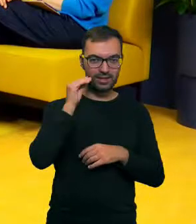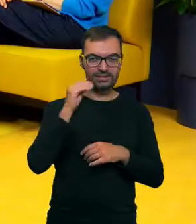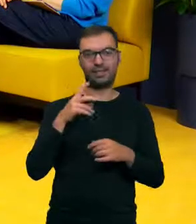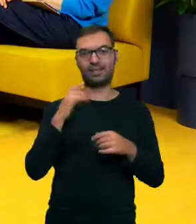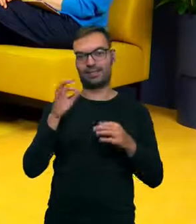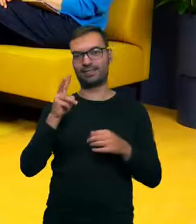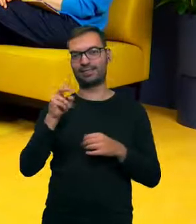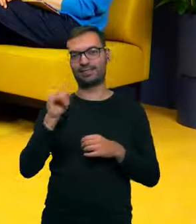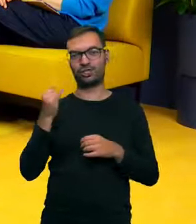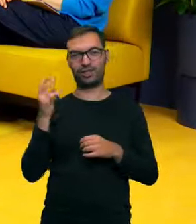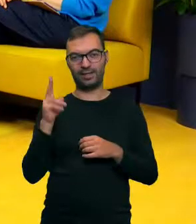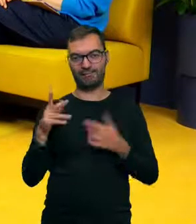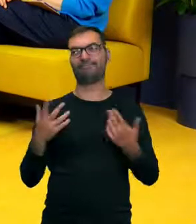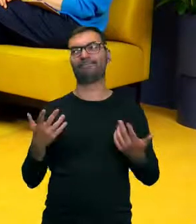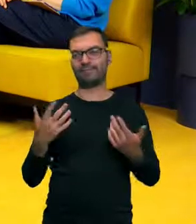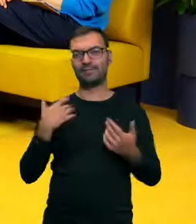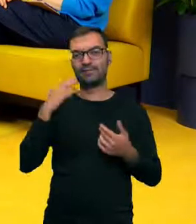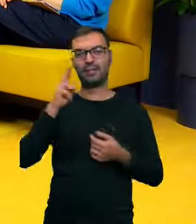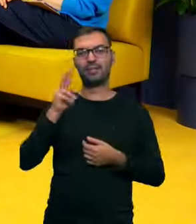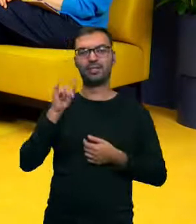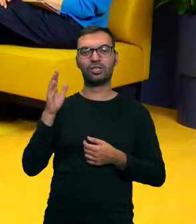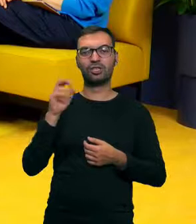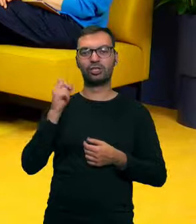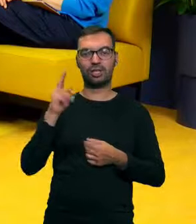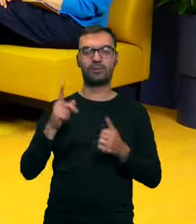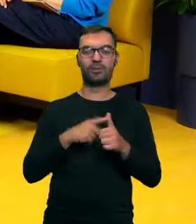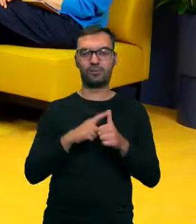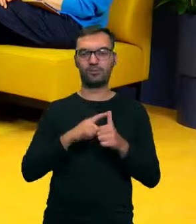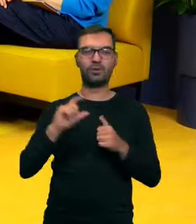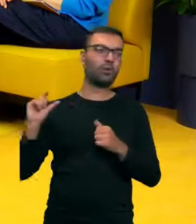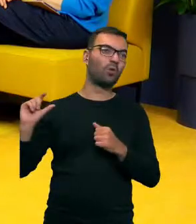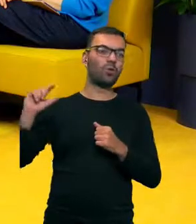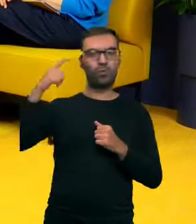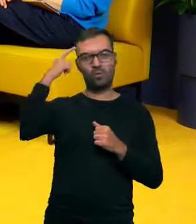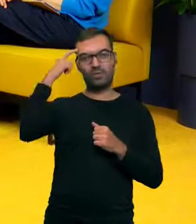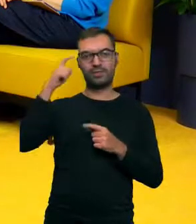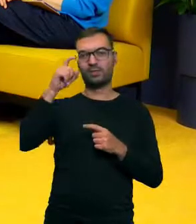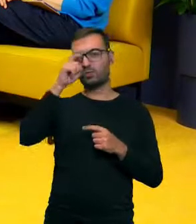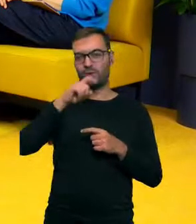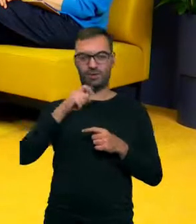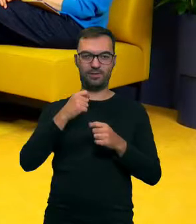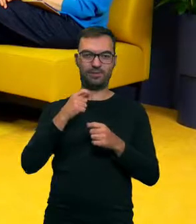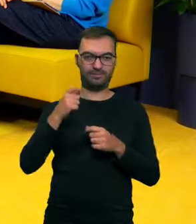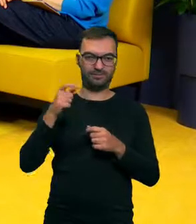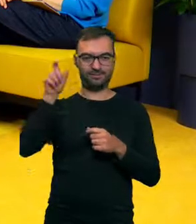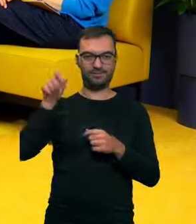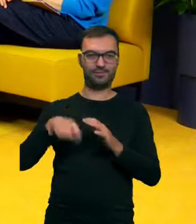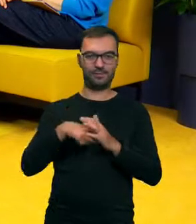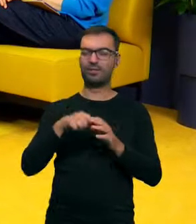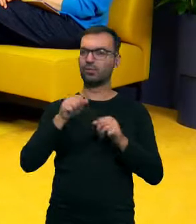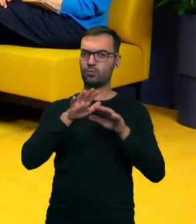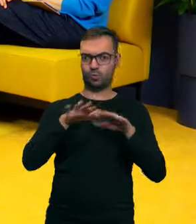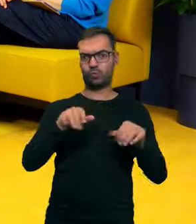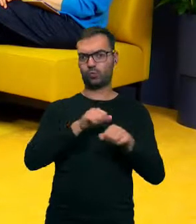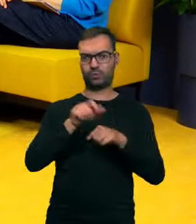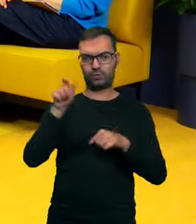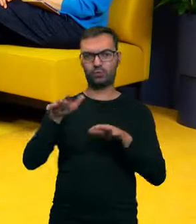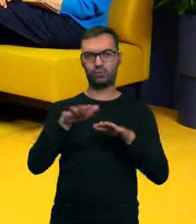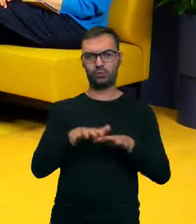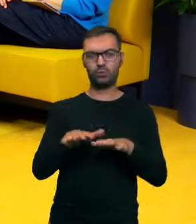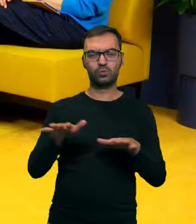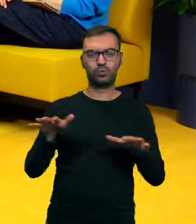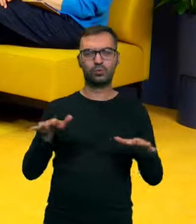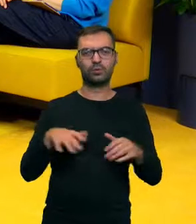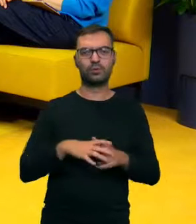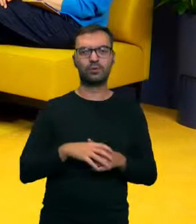przede wszystkim ja wiedziałem, że Kiszczak jest po pierwsze głównym właściwie antagonistą w tym filmie i jest go dosyć sporo